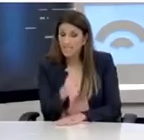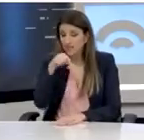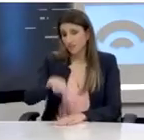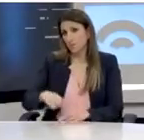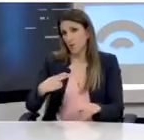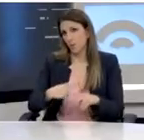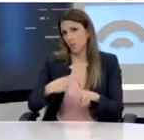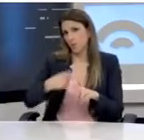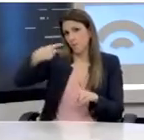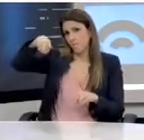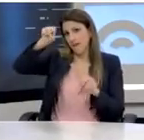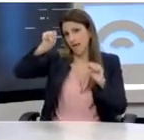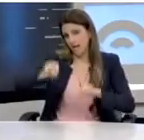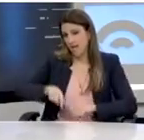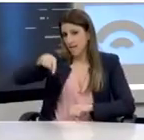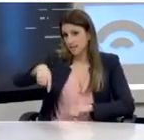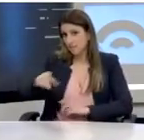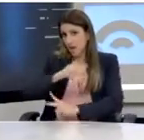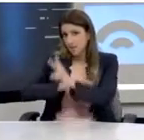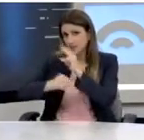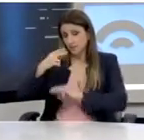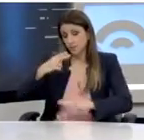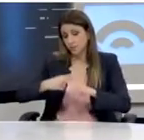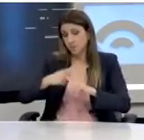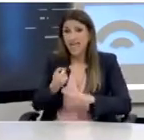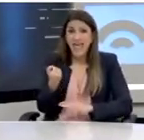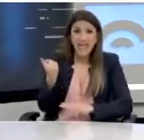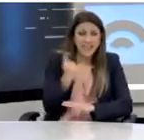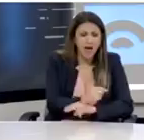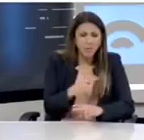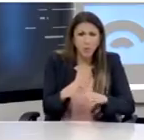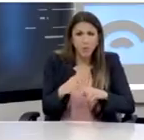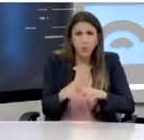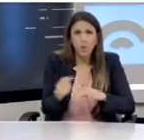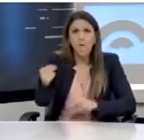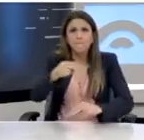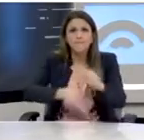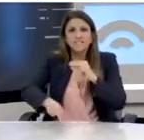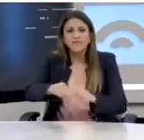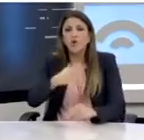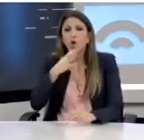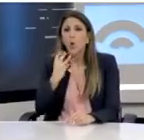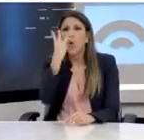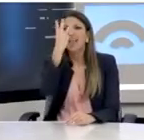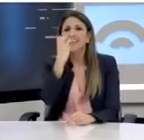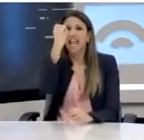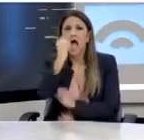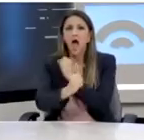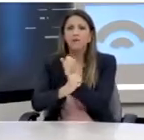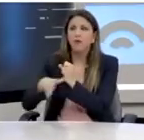κρίσιμη συνεδρίαση και αύριο μια κρίσιμη ψηφοφορία μετά από σχεδόν 30 χρόνια.